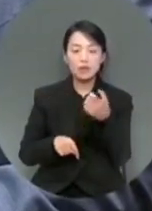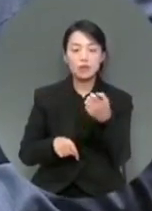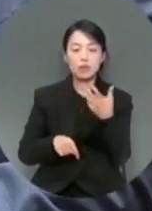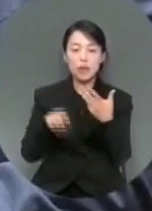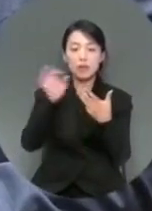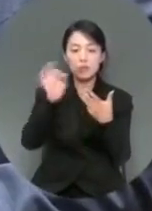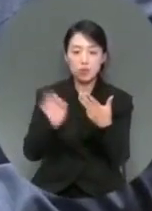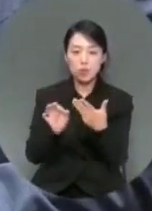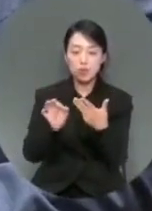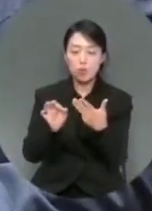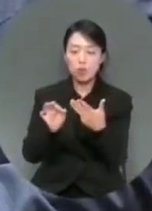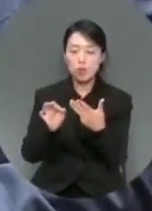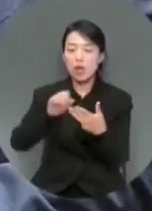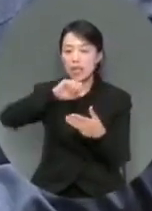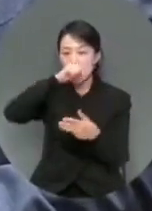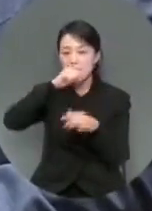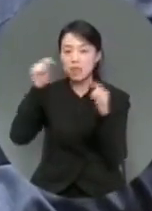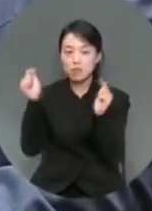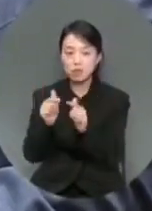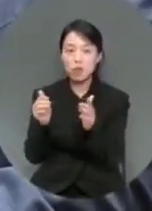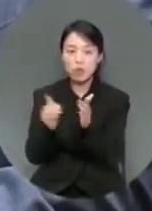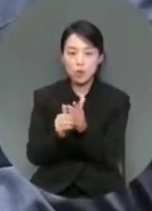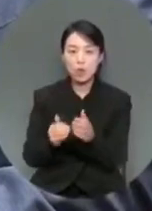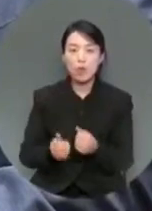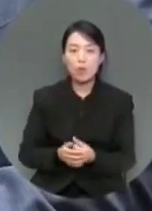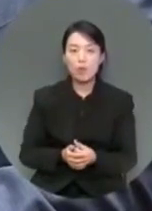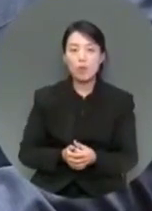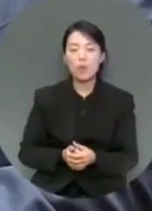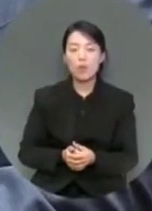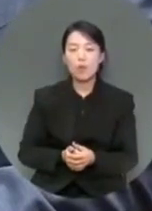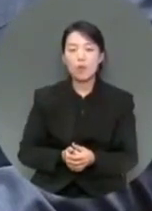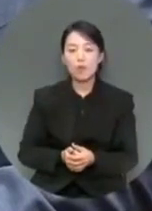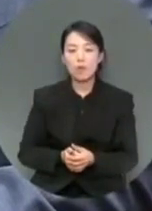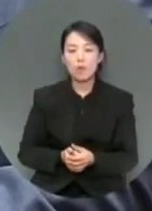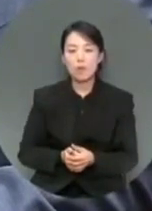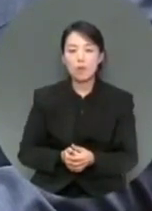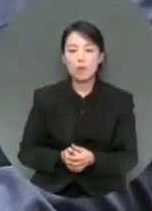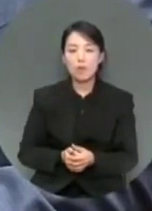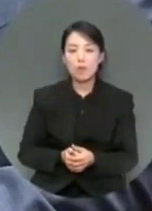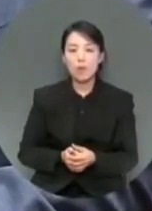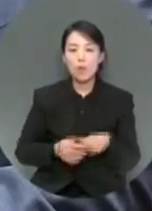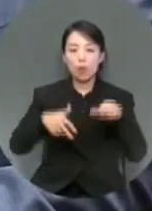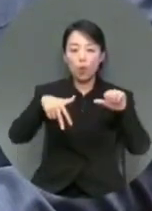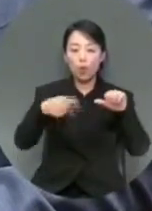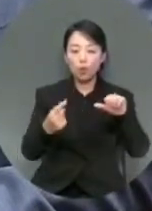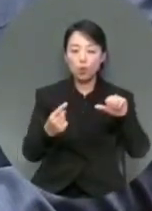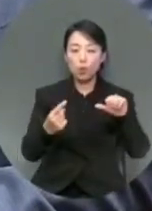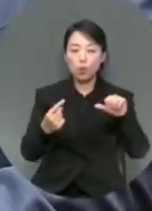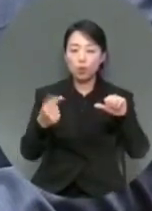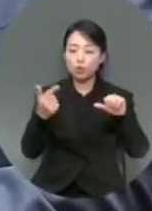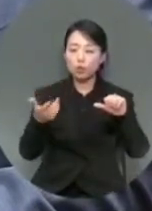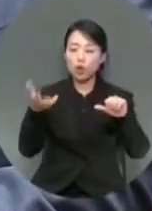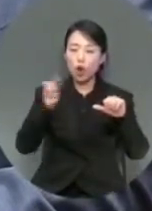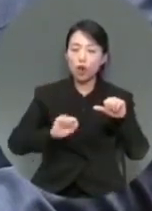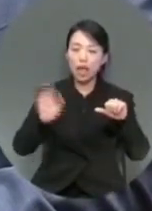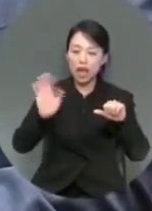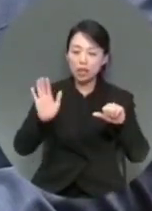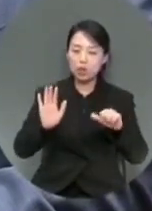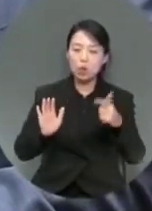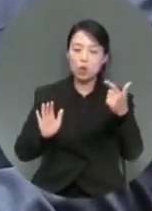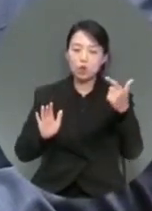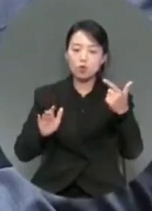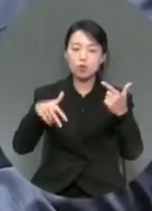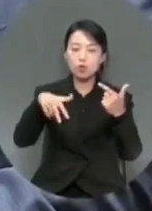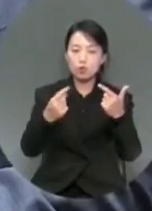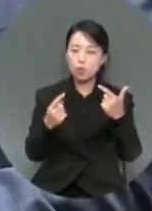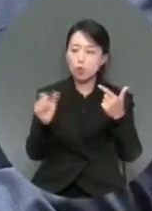또 뭐 계산에 따라 좀 다르기는 합니다만은 저는 5조 2천억이 아니라 실제로는 6조 5천억이다 이런 또